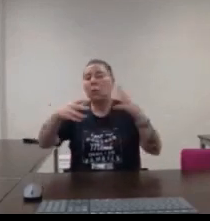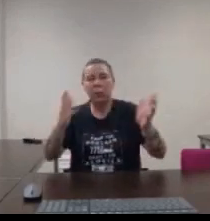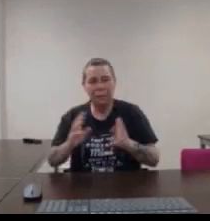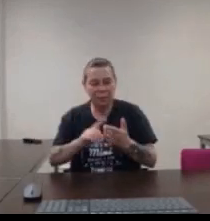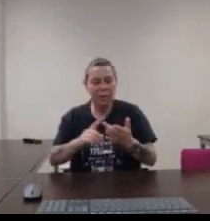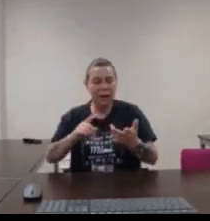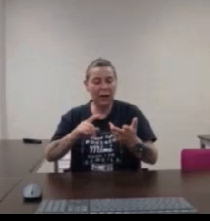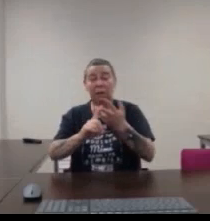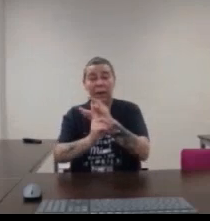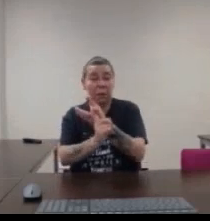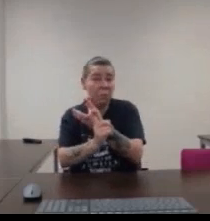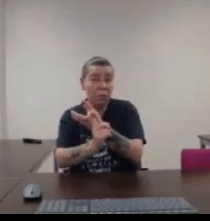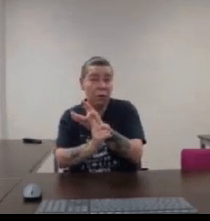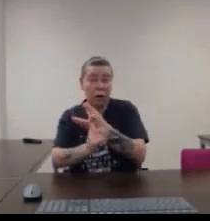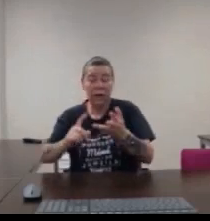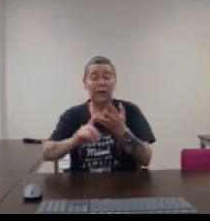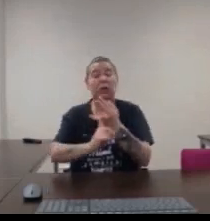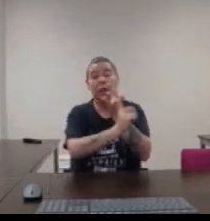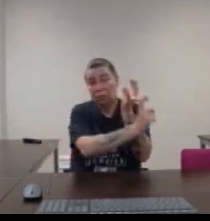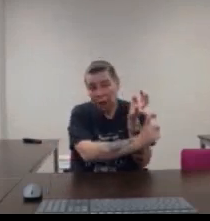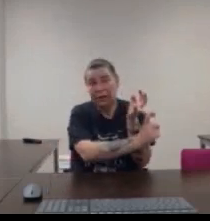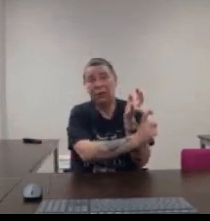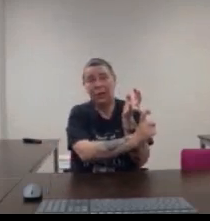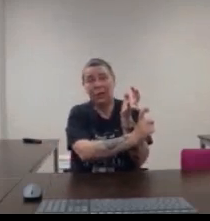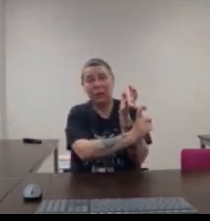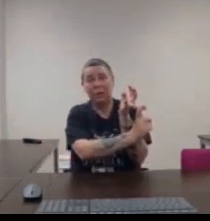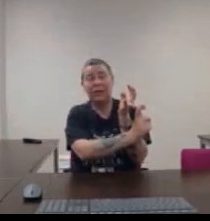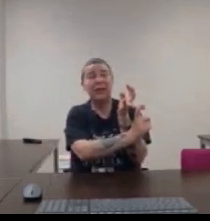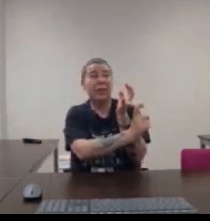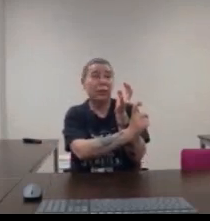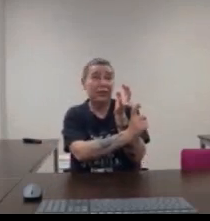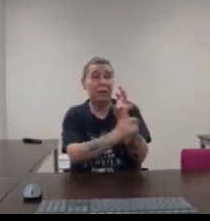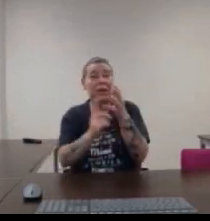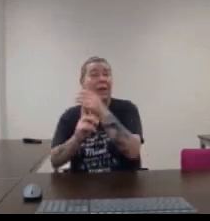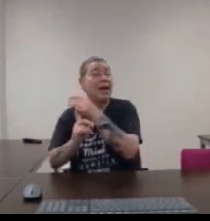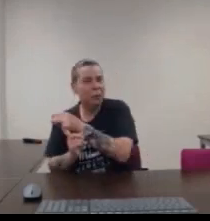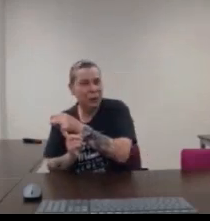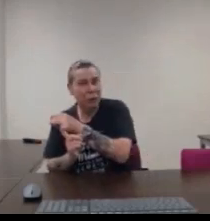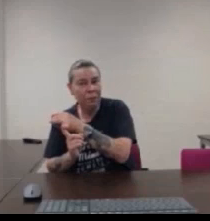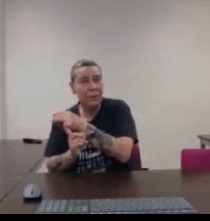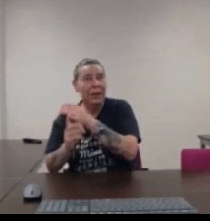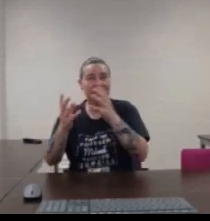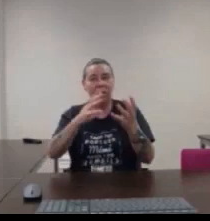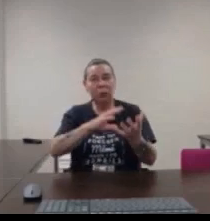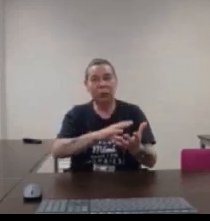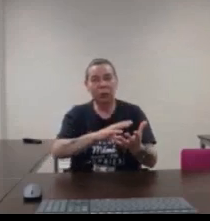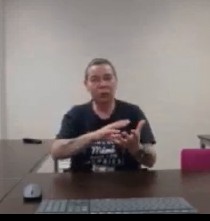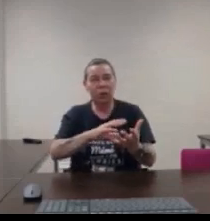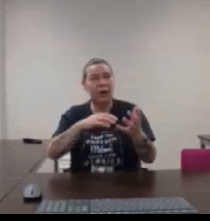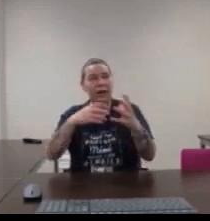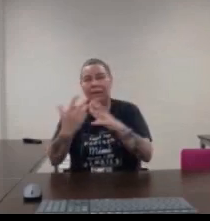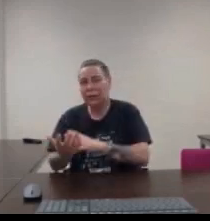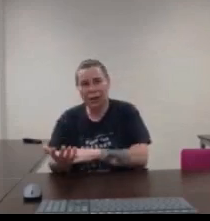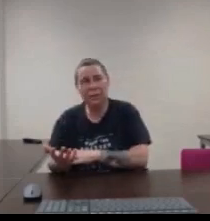ancienneté, à peu près le même gabarit, faire le même boulot, et qu'il y en ait un des deux qui ait des problématiques de TMS et l'autre pas du tout. Et c'est là qu'on se rend